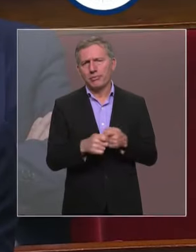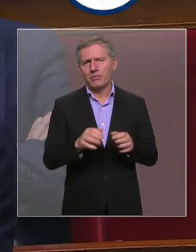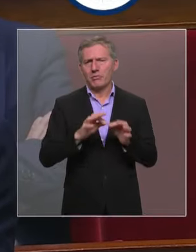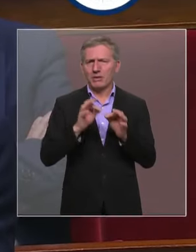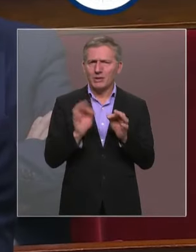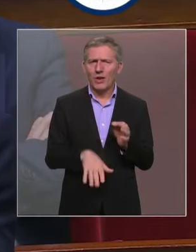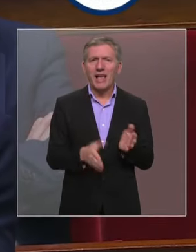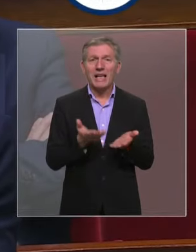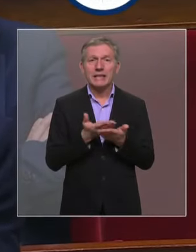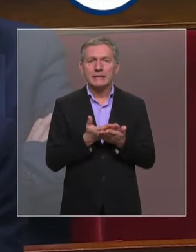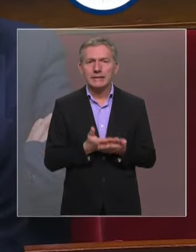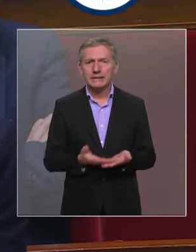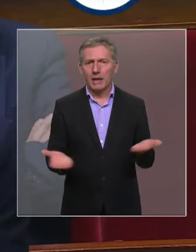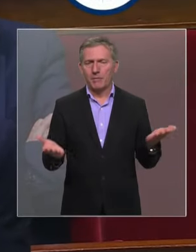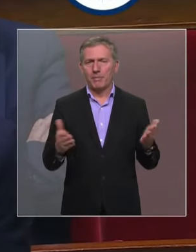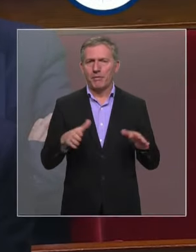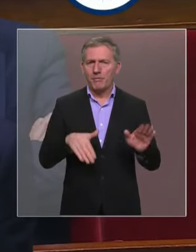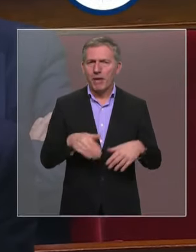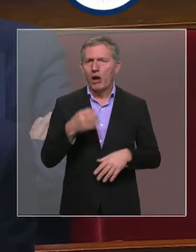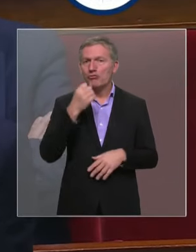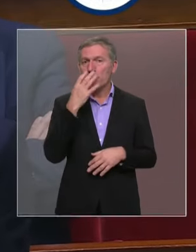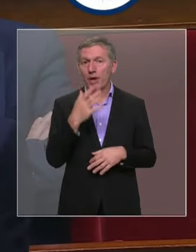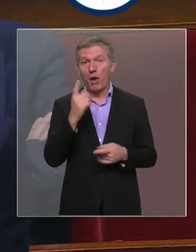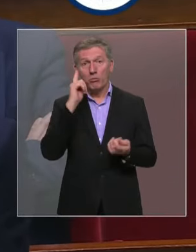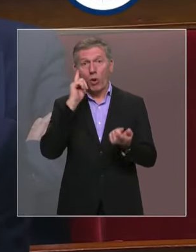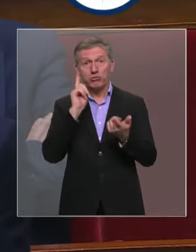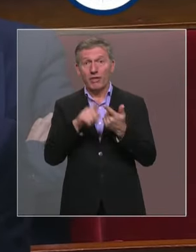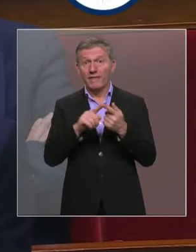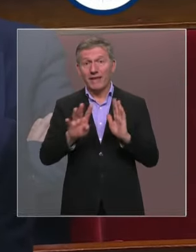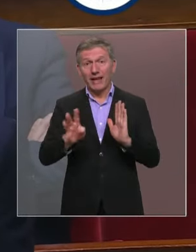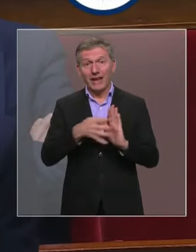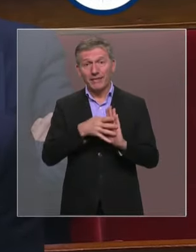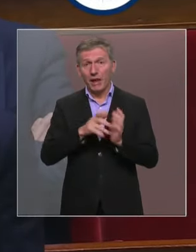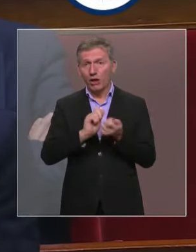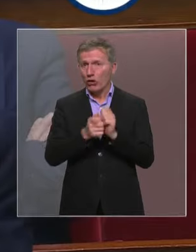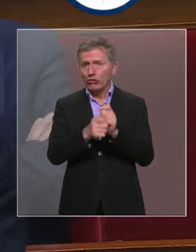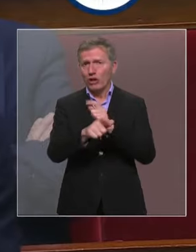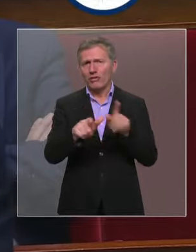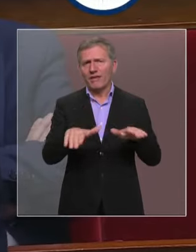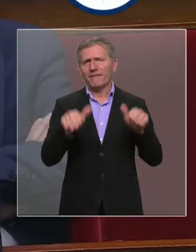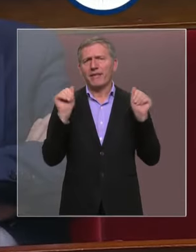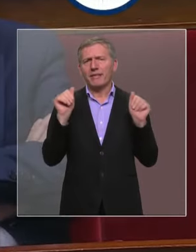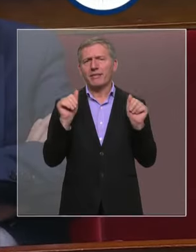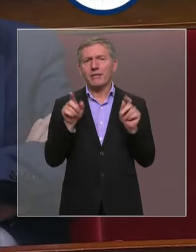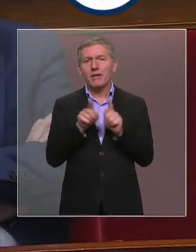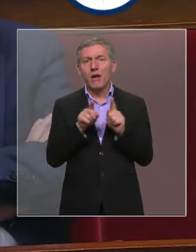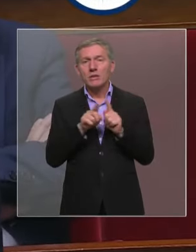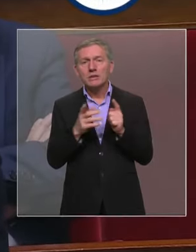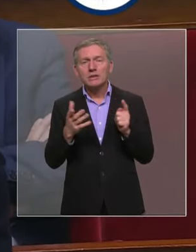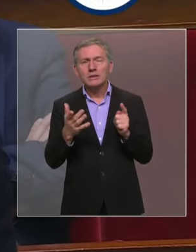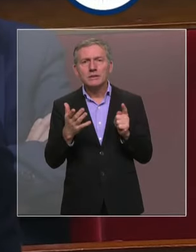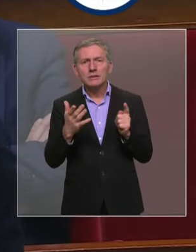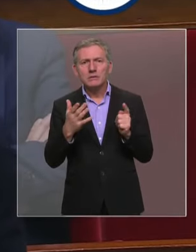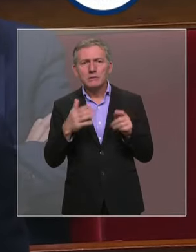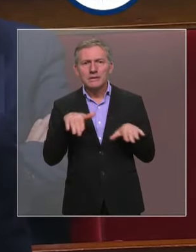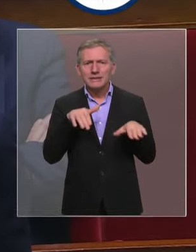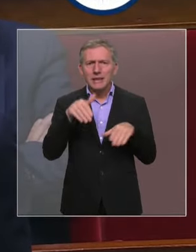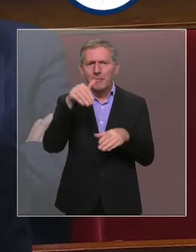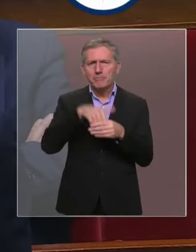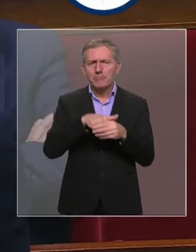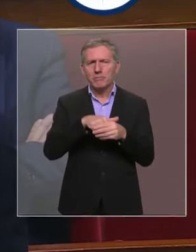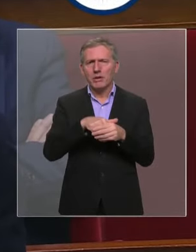manière simple, de manière fonctionnelle, de sorte que les critères ne changent pas régulièrement. Et faites en sorte également que le dispositif ne soit